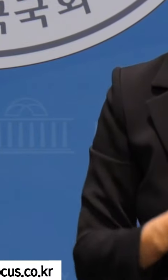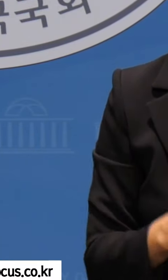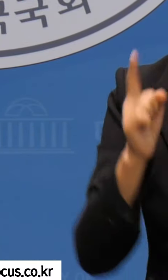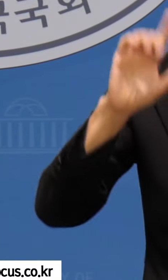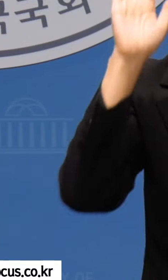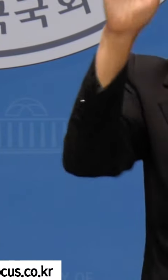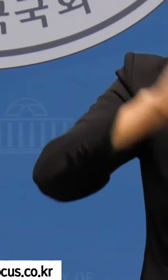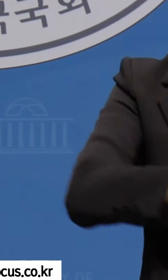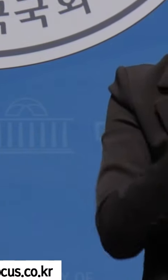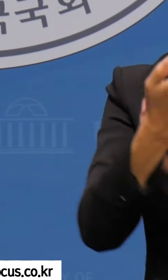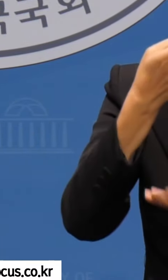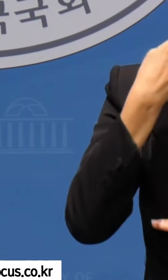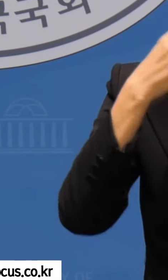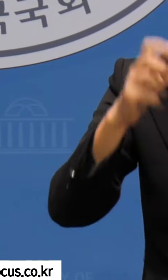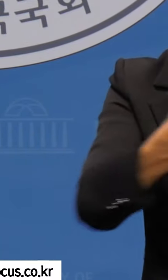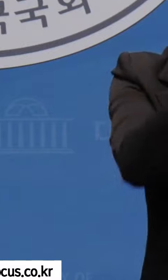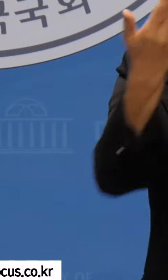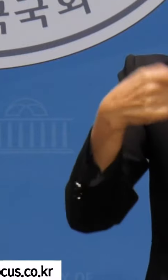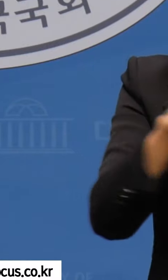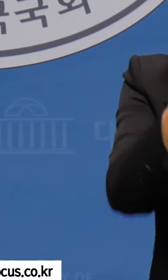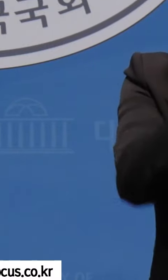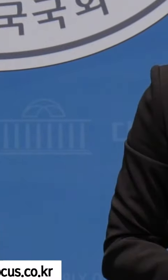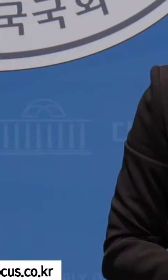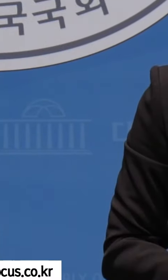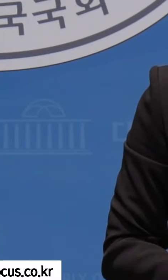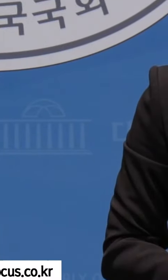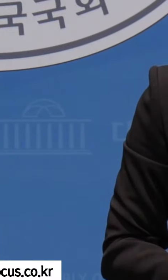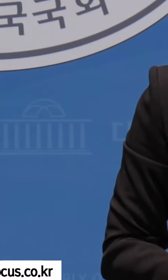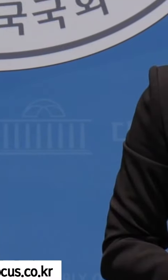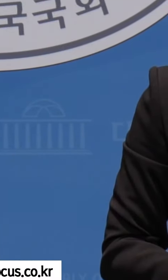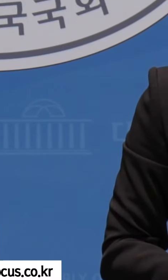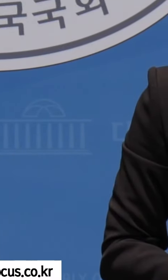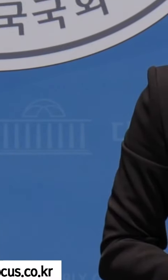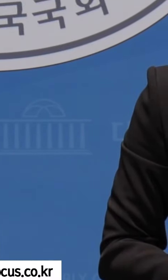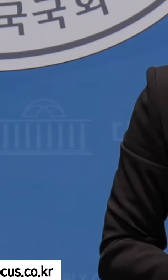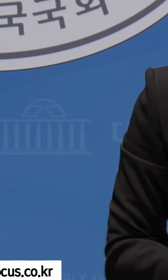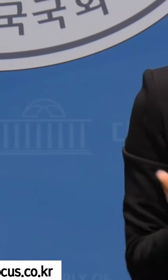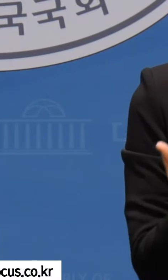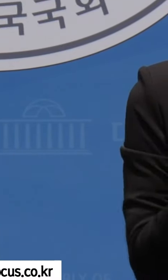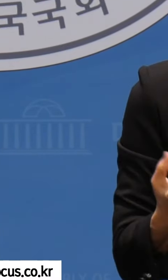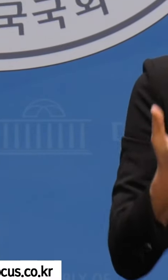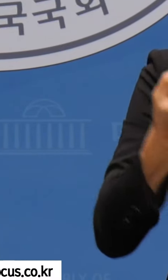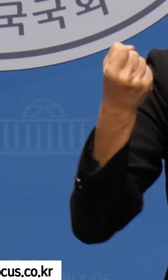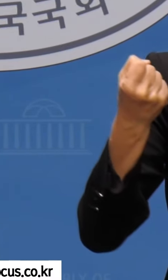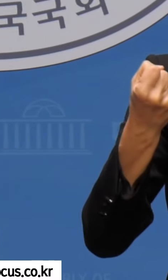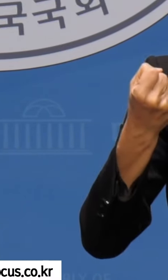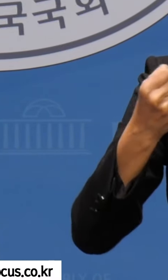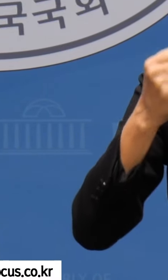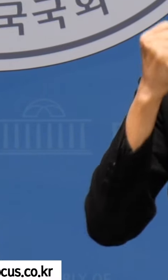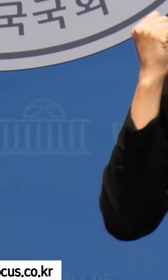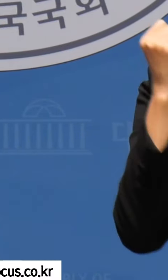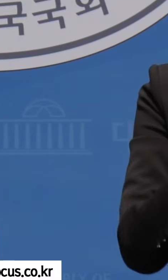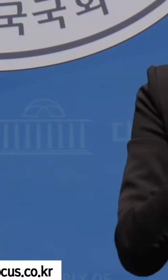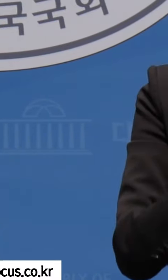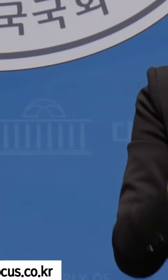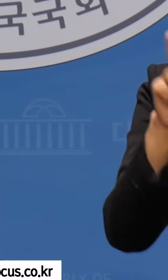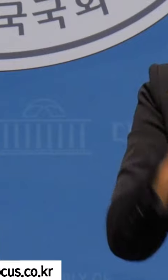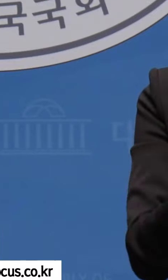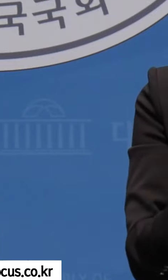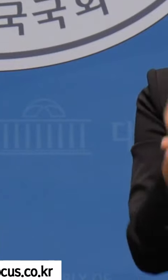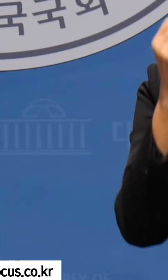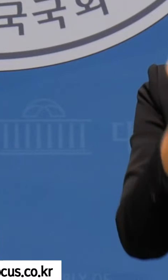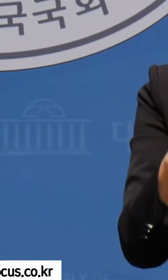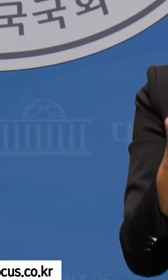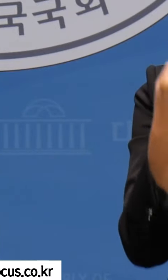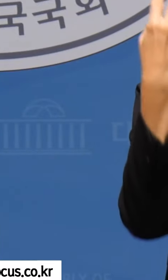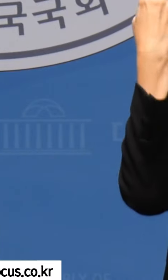섬기고 지역주민의 일꾼으로 일하겠습니다 균열은 시작되었습니다 엊그제 제보